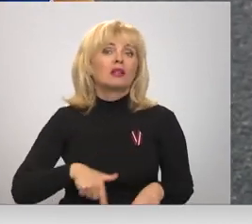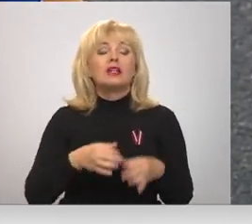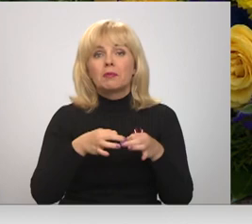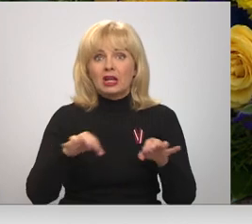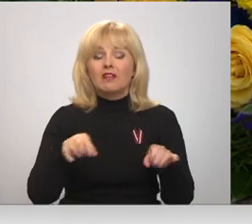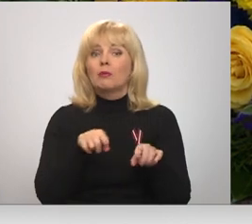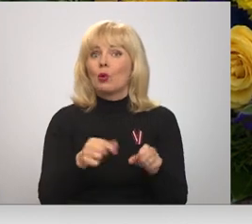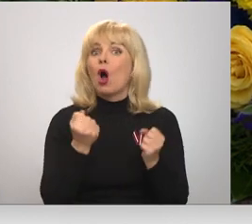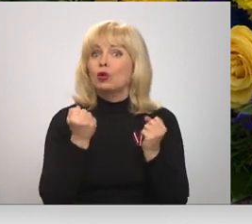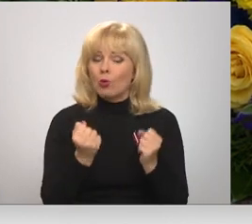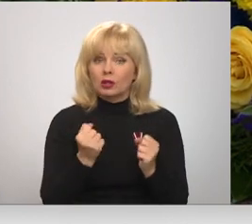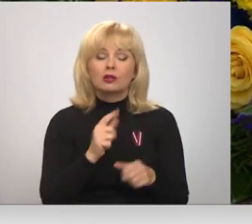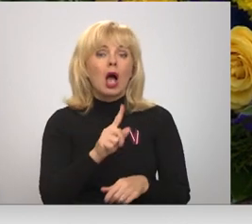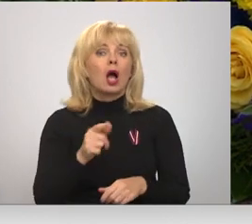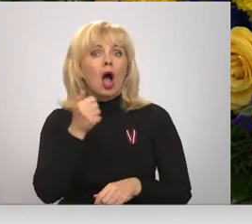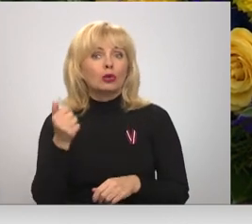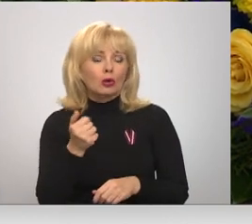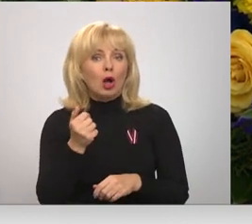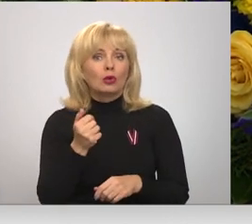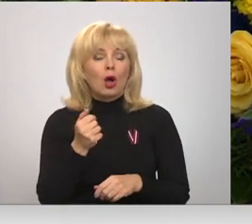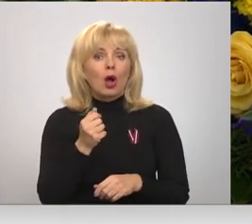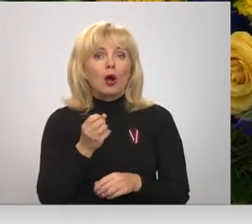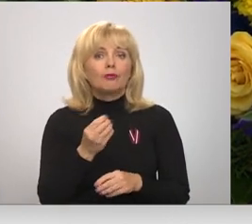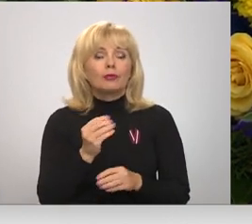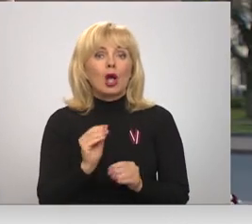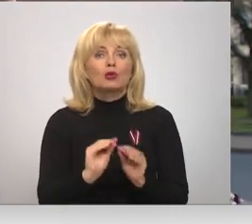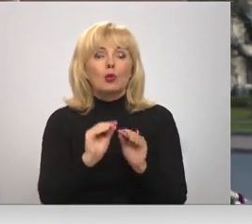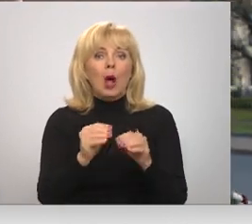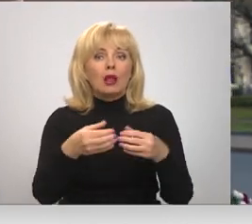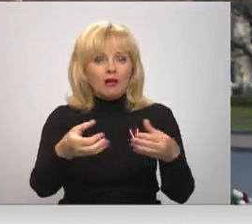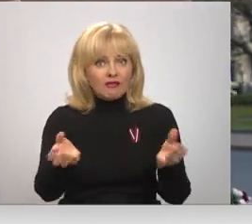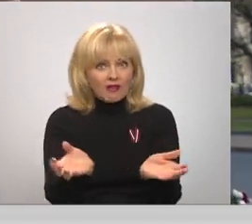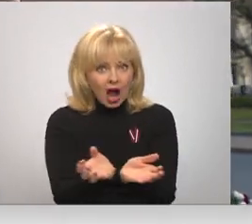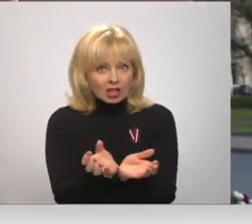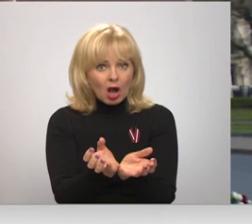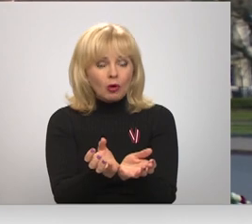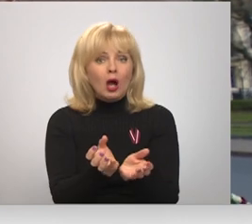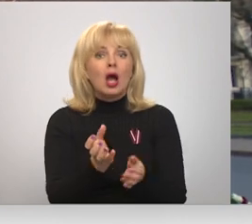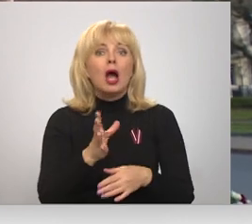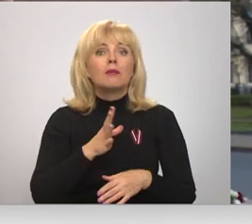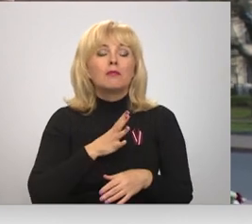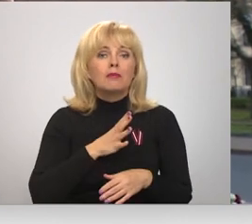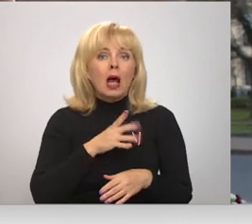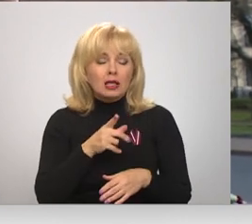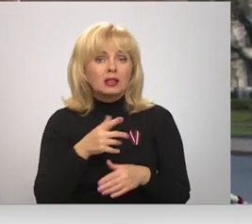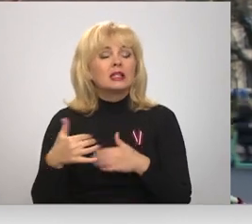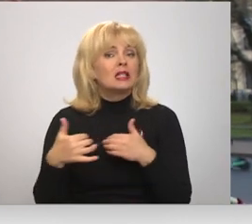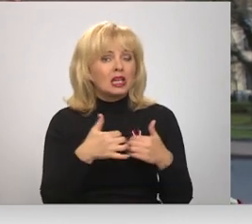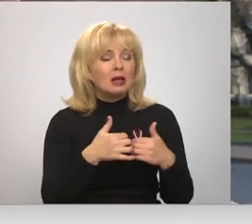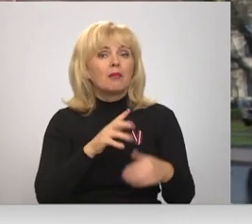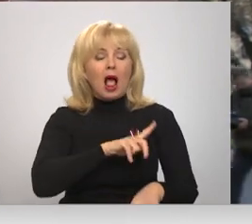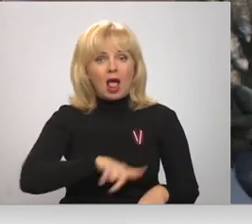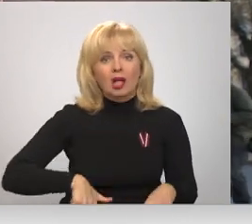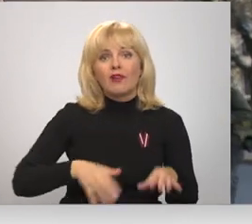noturēs. Katru gadu es nolieku vainagus, jo tie, ko mēs sēdējam, cīnēs Latvijas brīvību un